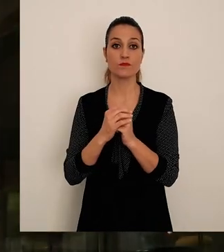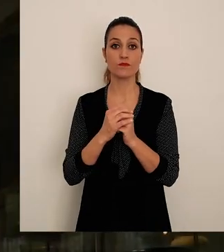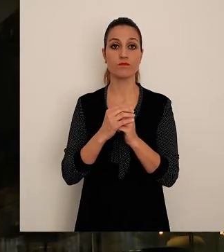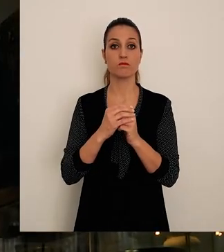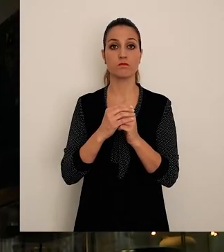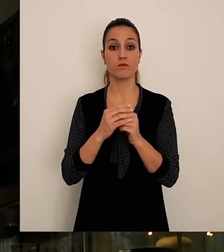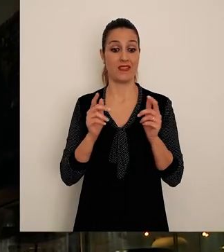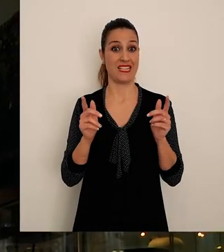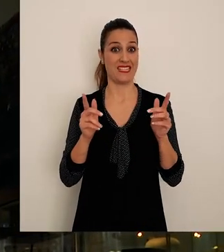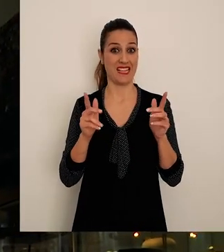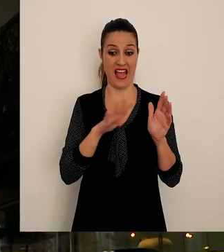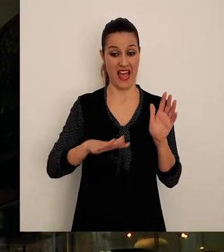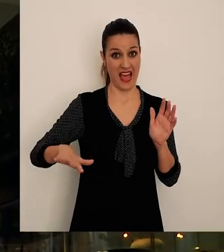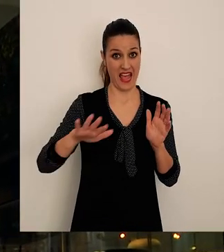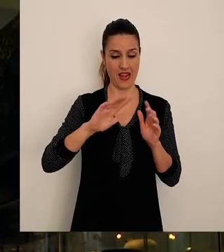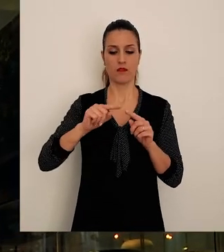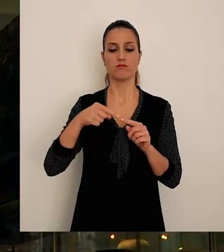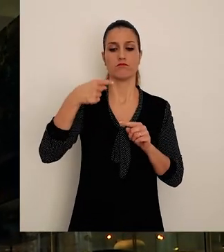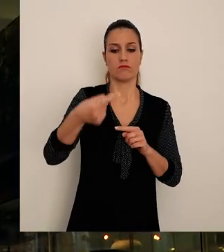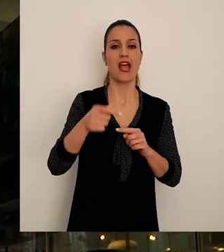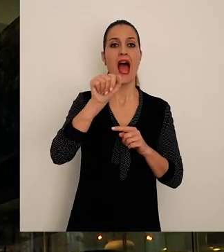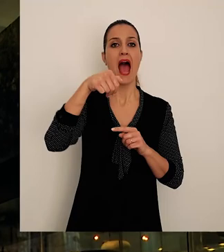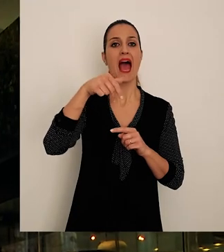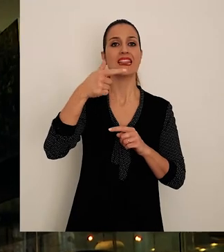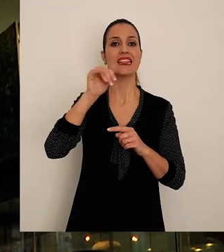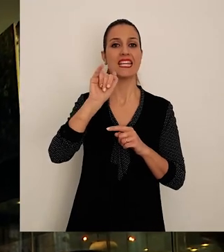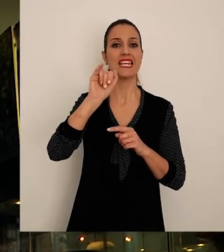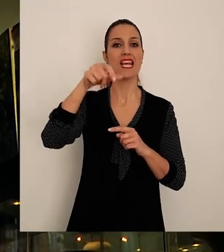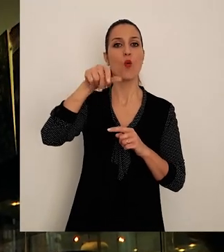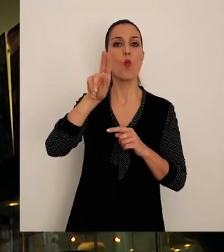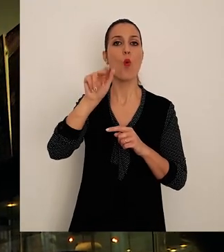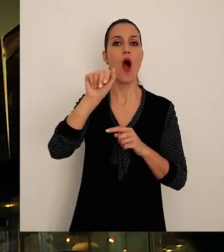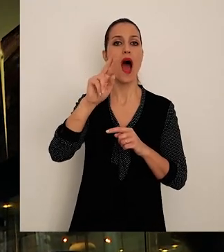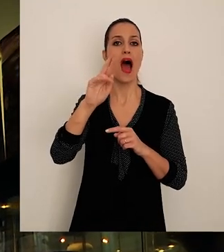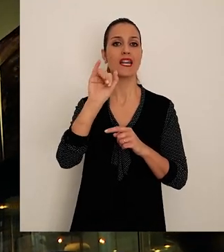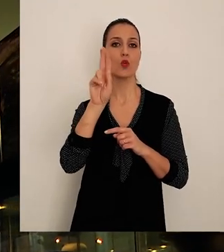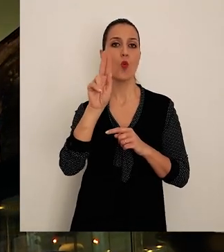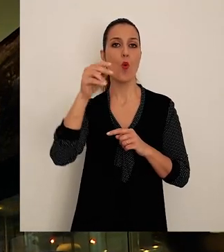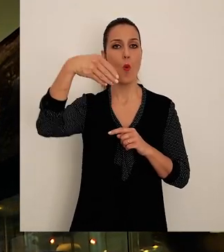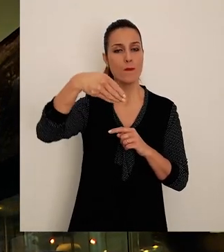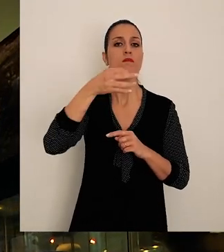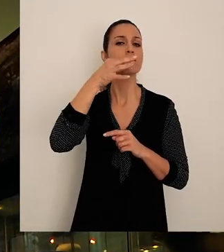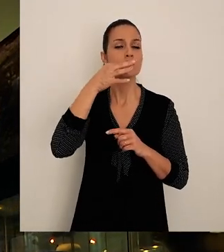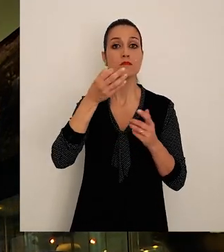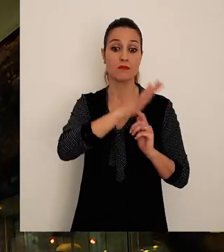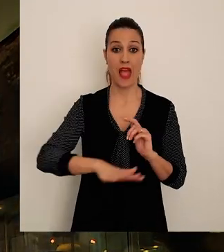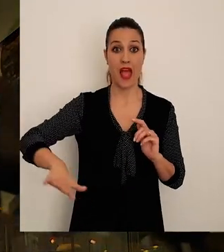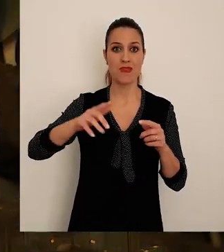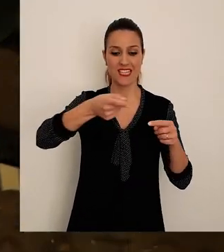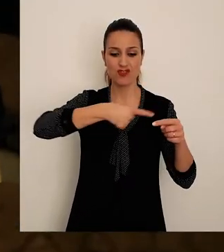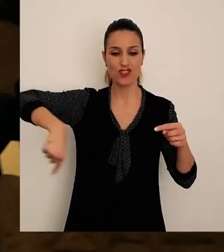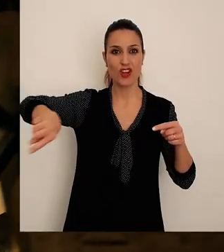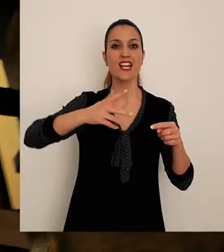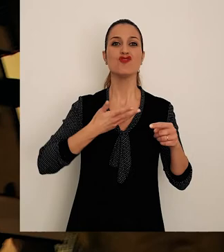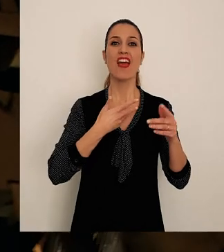Superata l'area dedicata alla preistoria, si accede all'antiquarium, ossia un ambiente circolare nel quale sono presenti delle teche di vetro